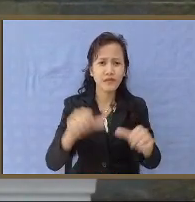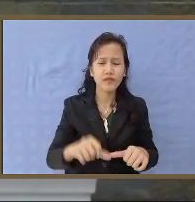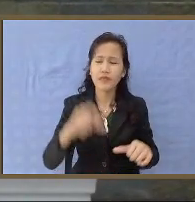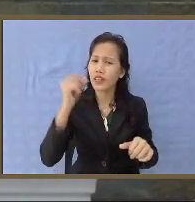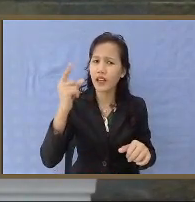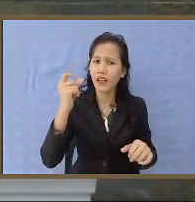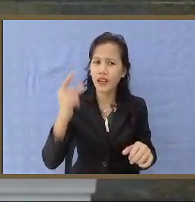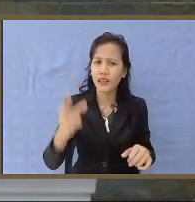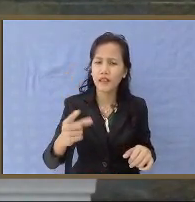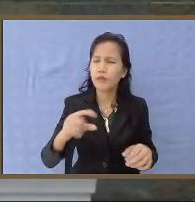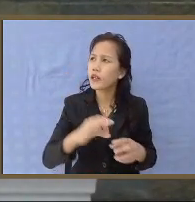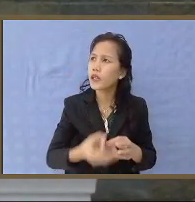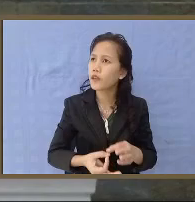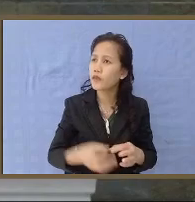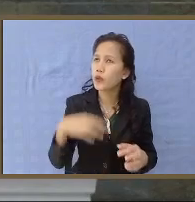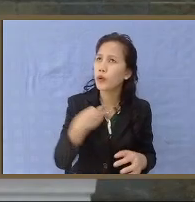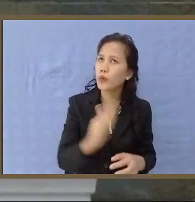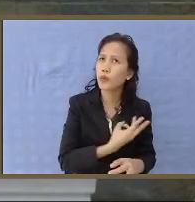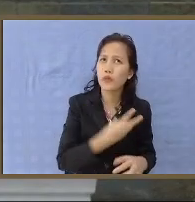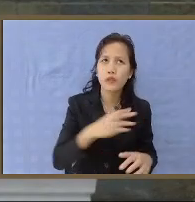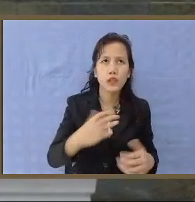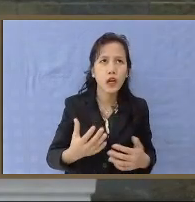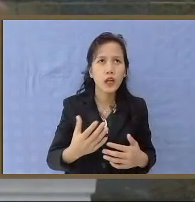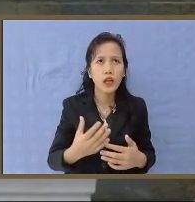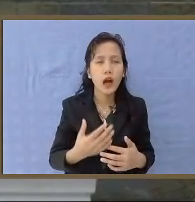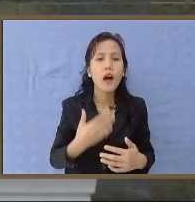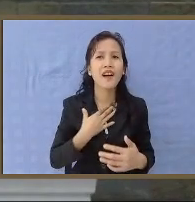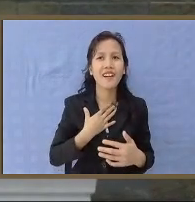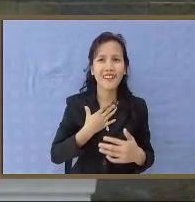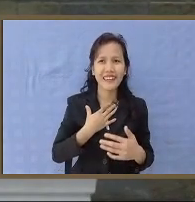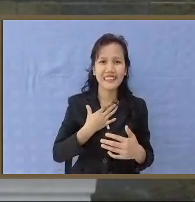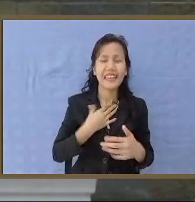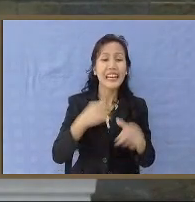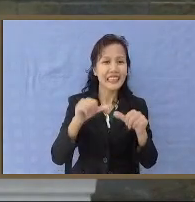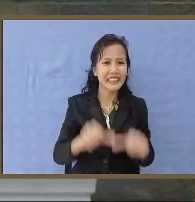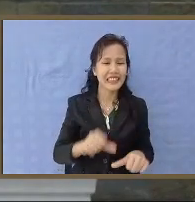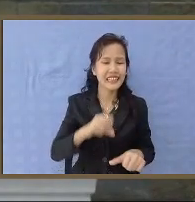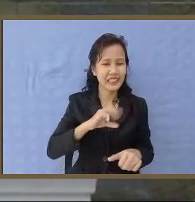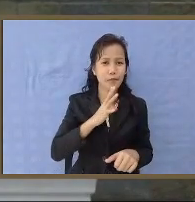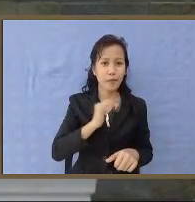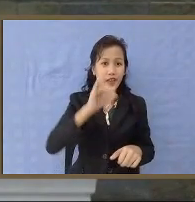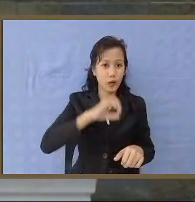klaseng pag-iinterpret ng Bible, kayo na mismo ay kaya nyo na mag-interpret.